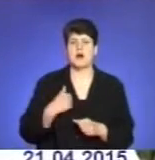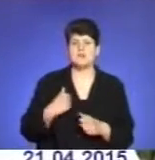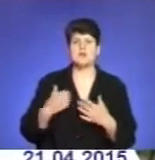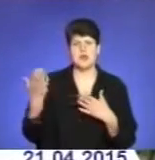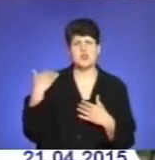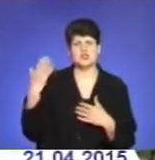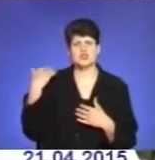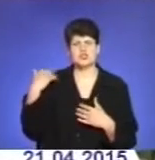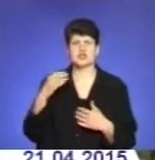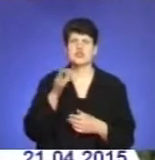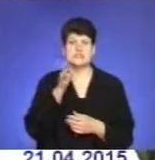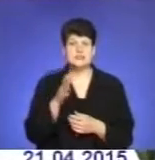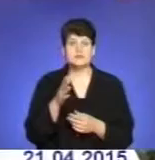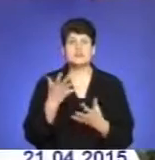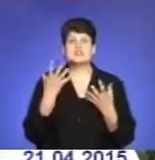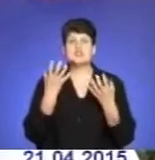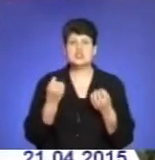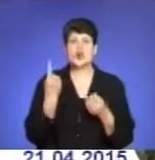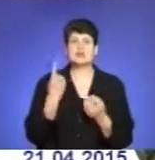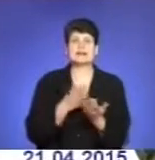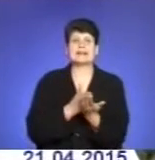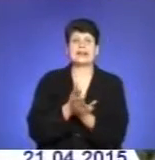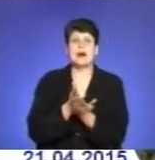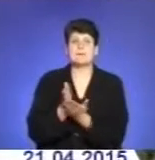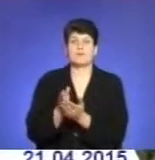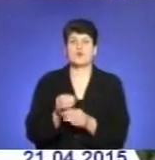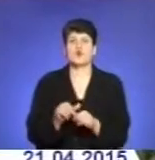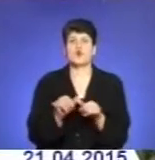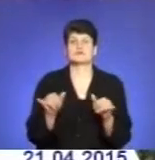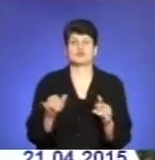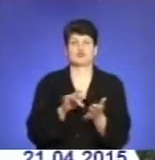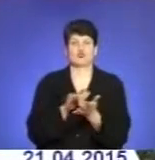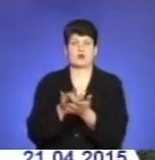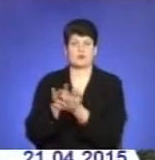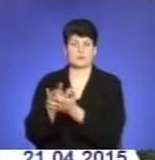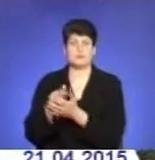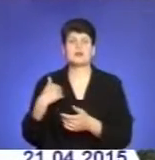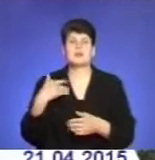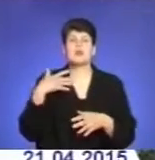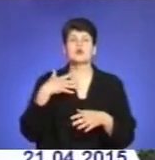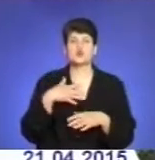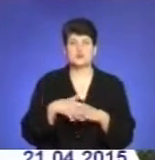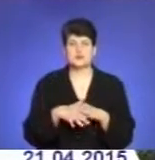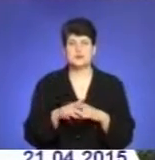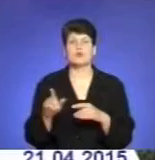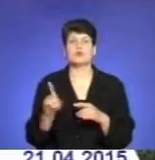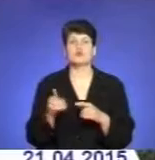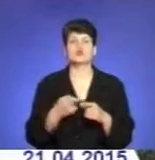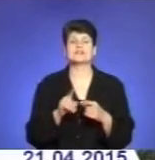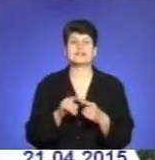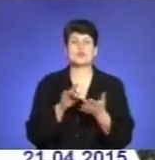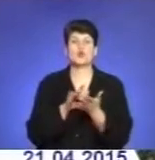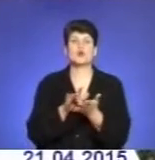часів – це ще один напрямок розвитку туризму. Адже ми розуміємо, що ці